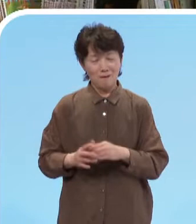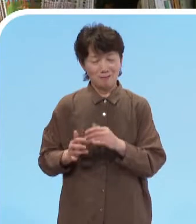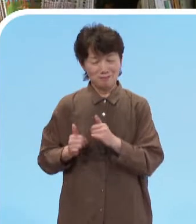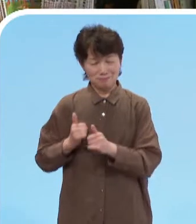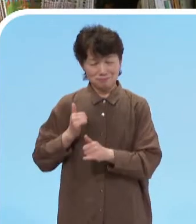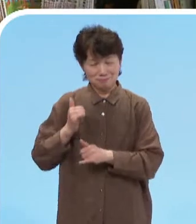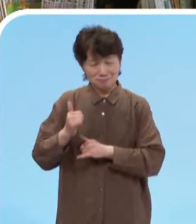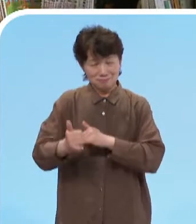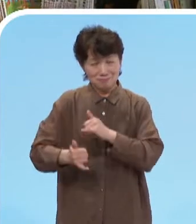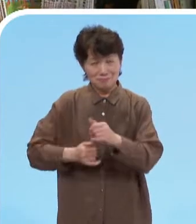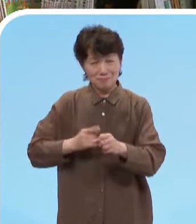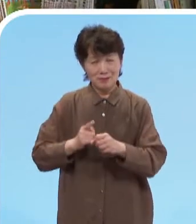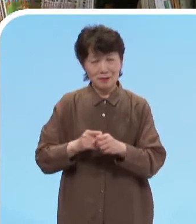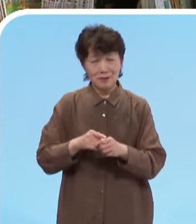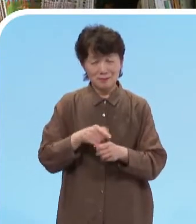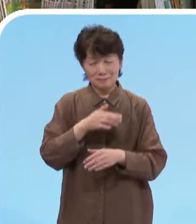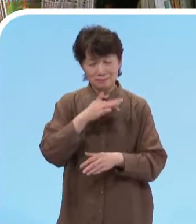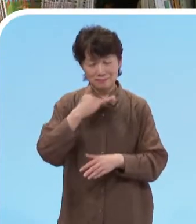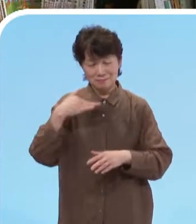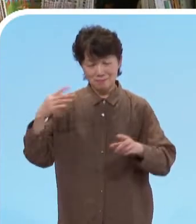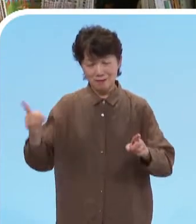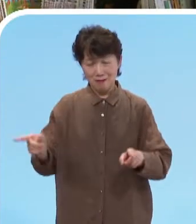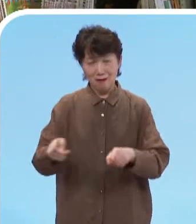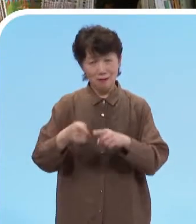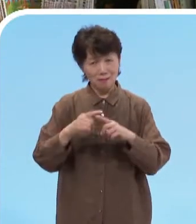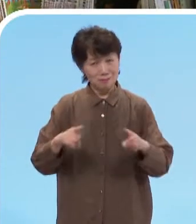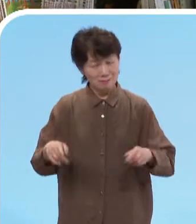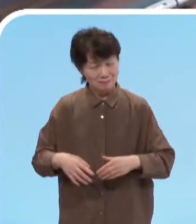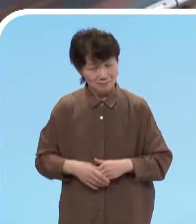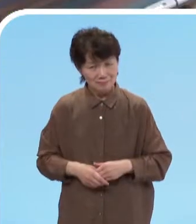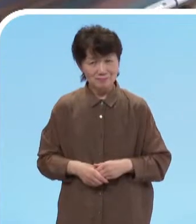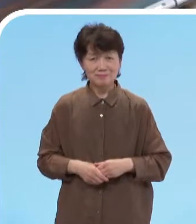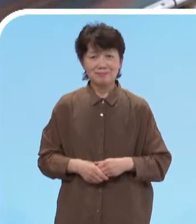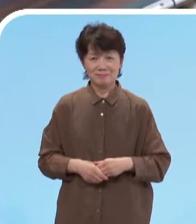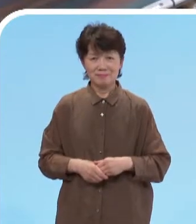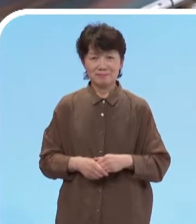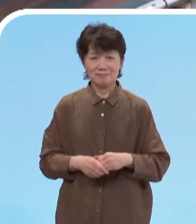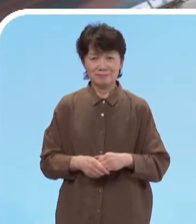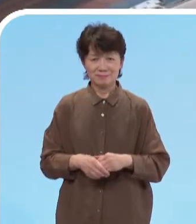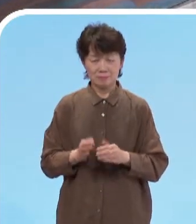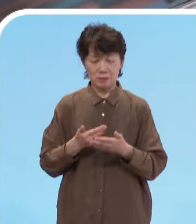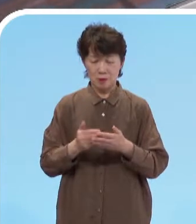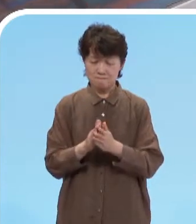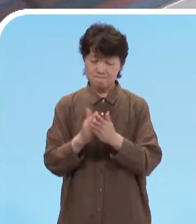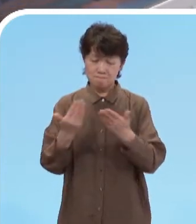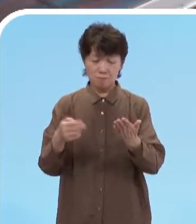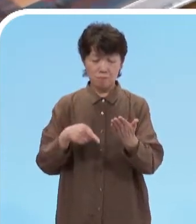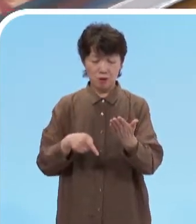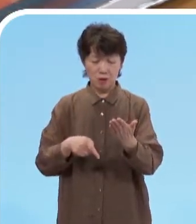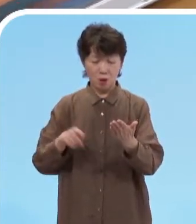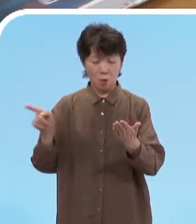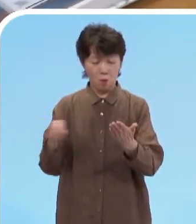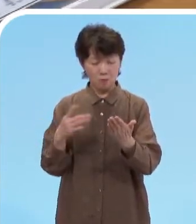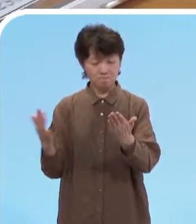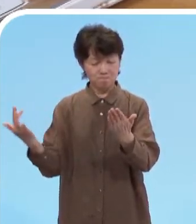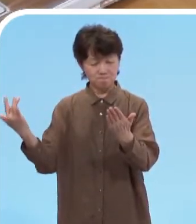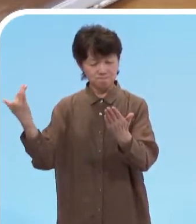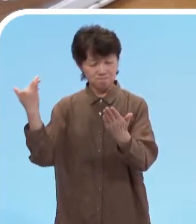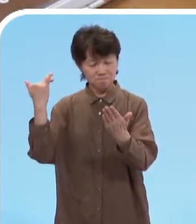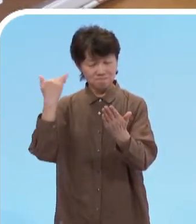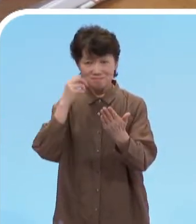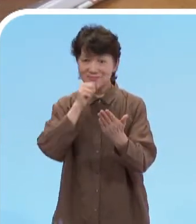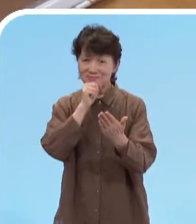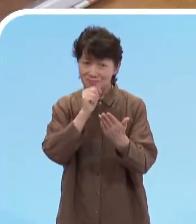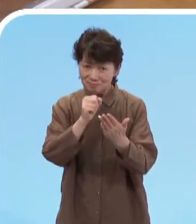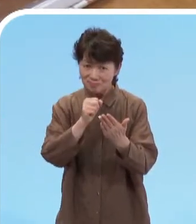優雅な本格的なクラシックですよ。音楽聴きながら絵と一緒に読むとなんかまた変わって